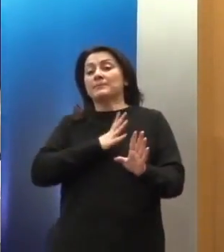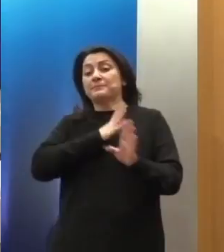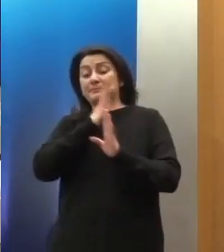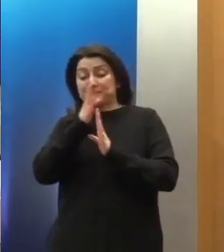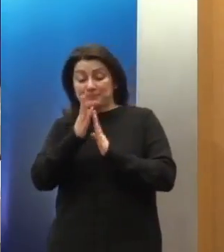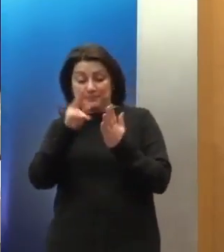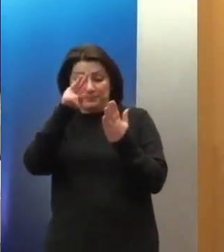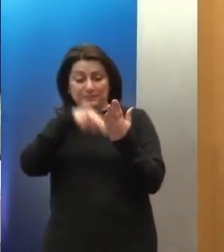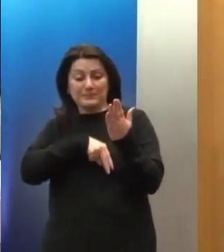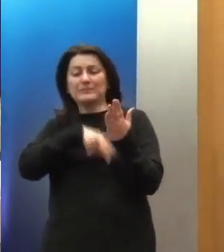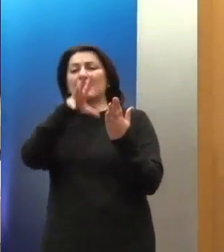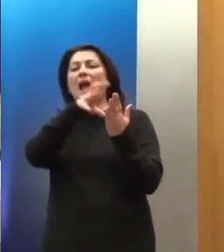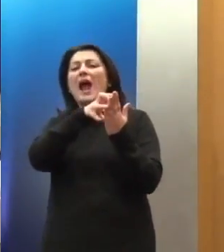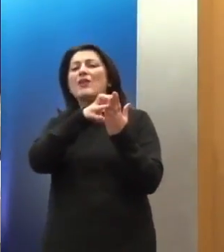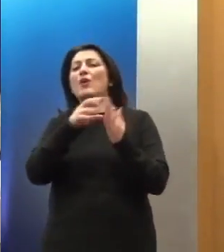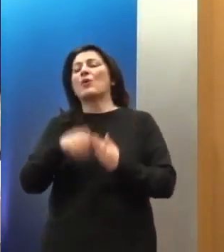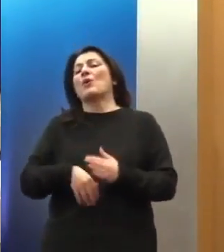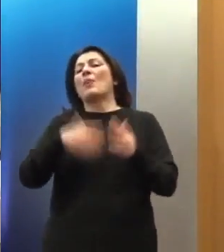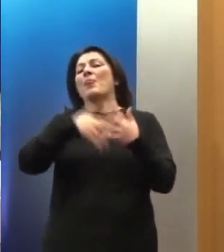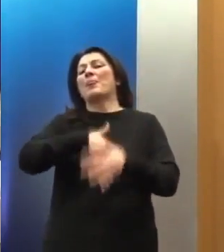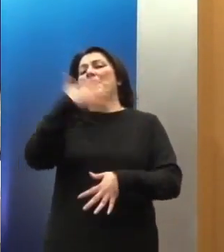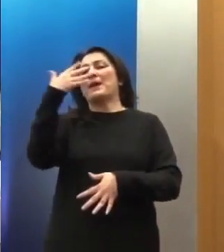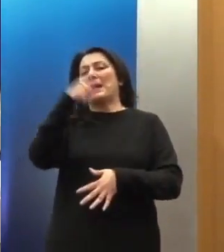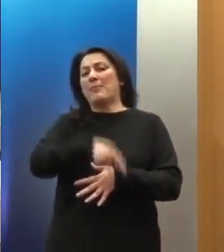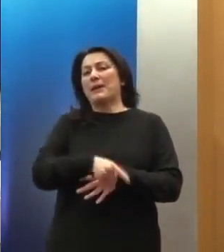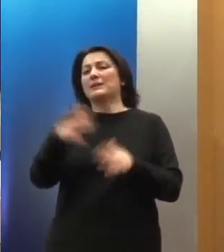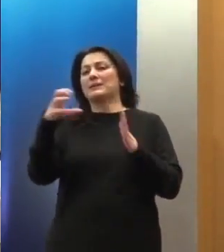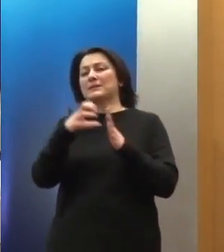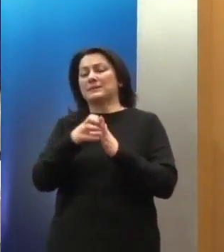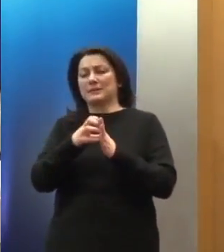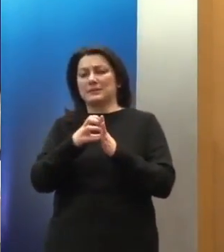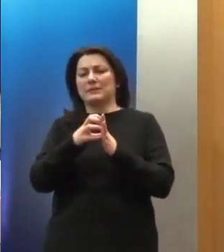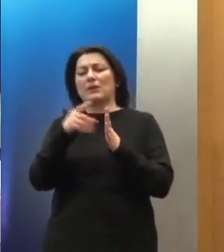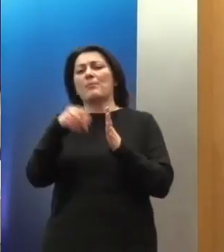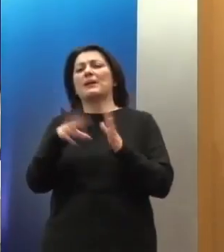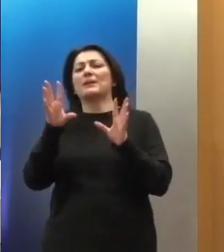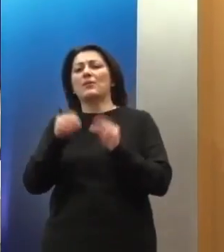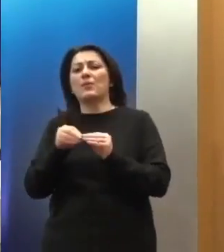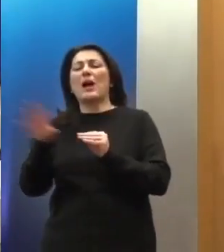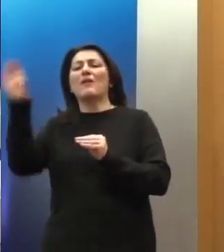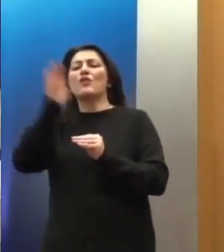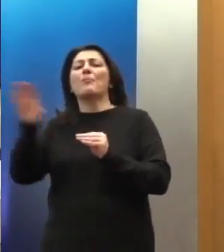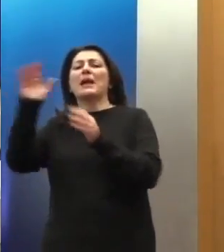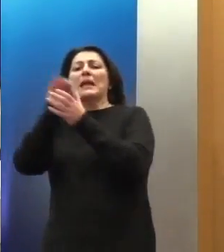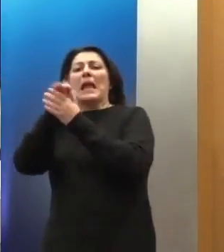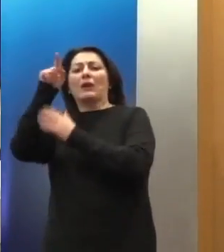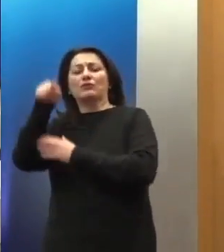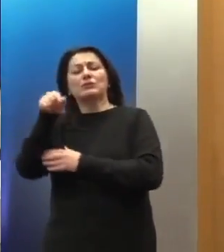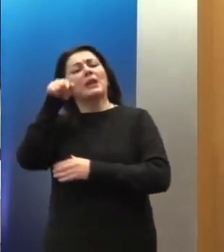άρθρο 15, Charter of Fundamental Rights of the European Union, και εκεί